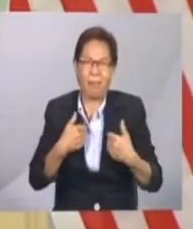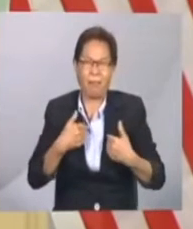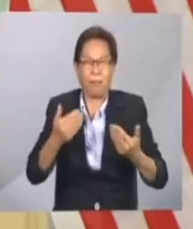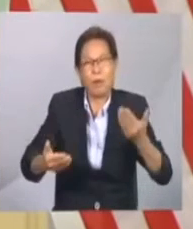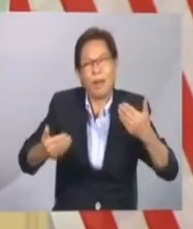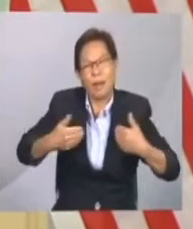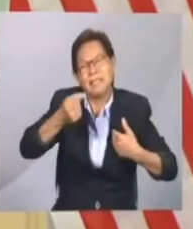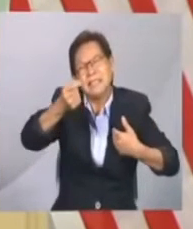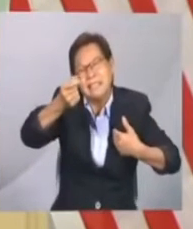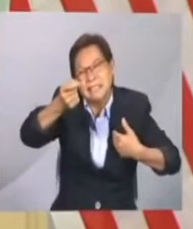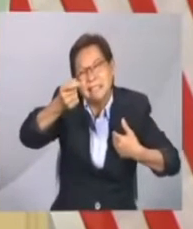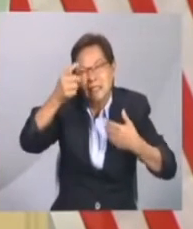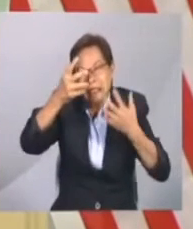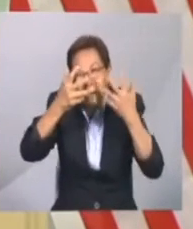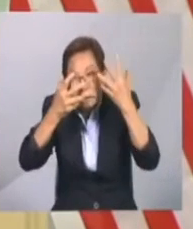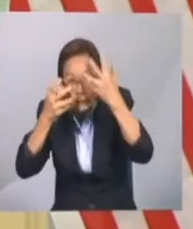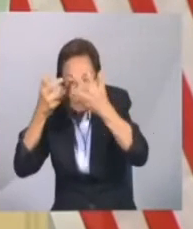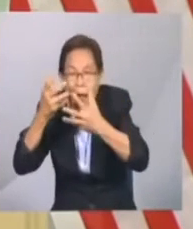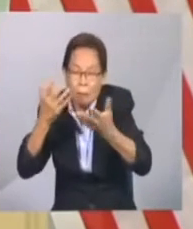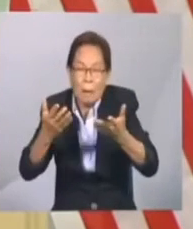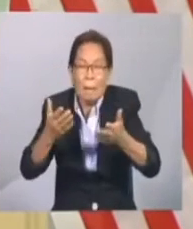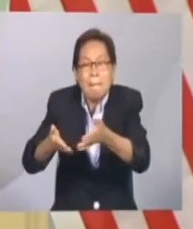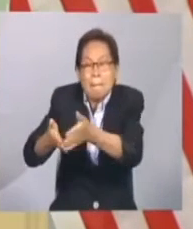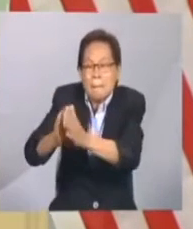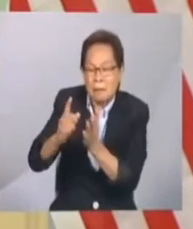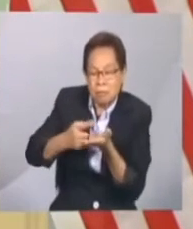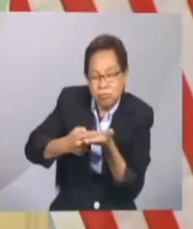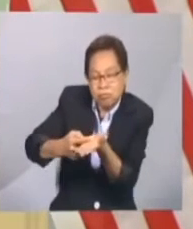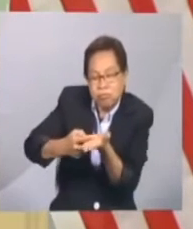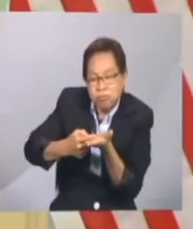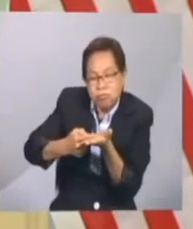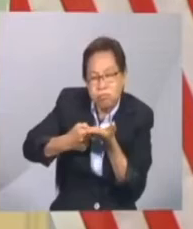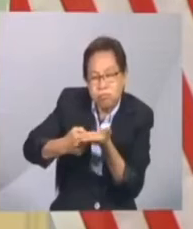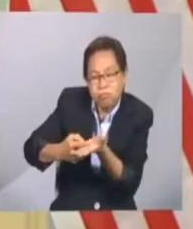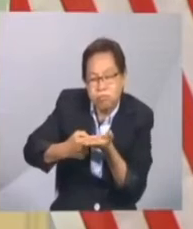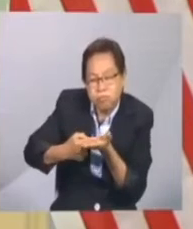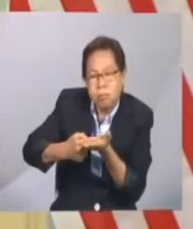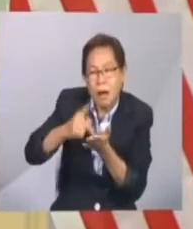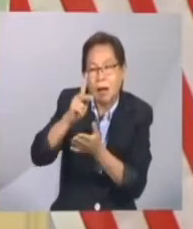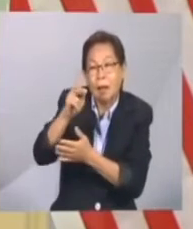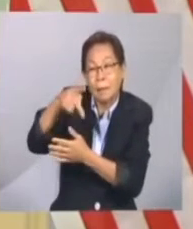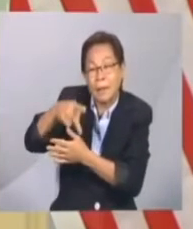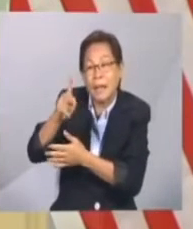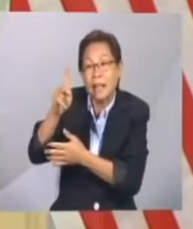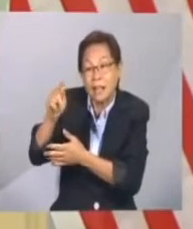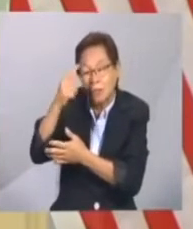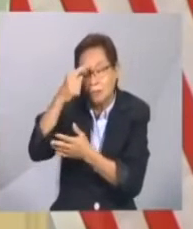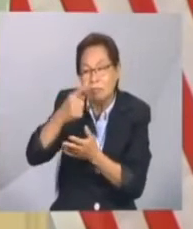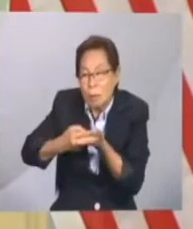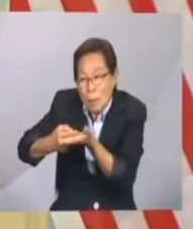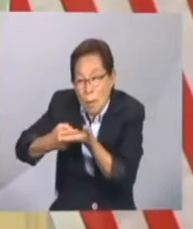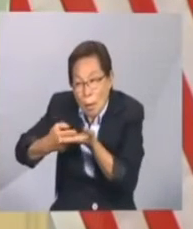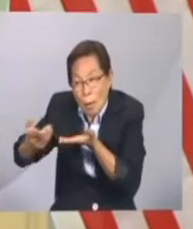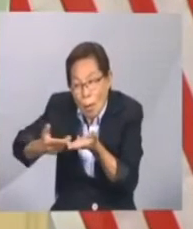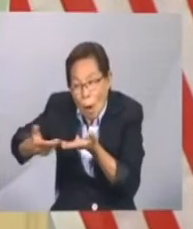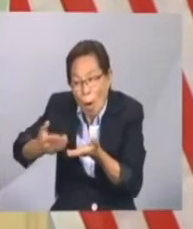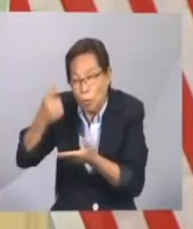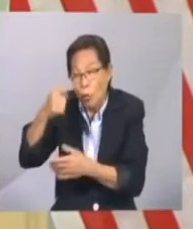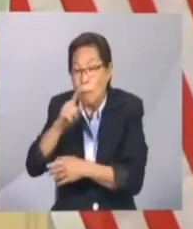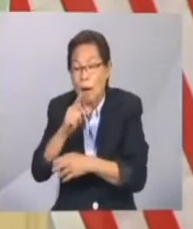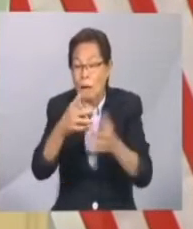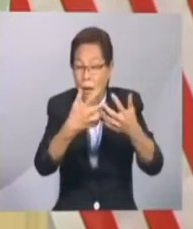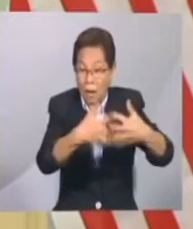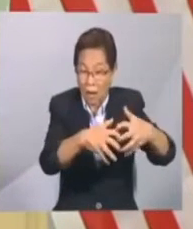dan kita minta perkara ini dibincangkan dengan KPKT dan sebagainya untuk memastikan setiap kilang